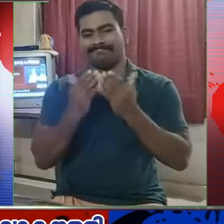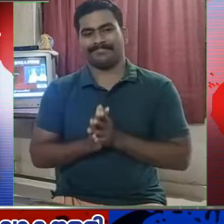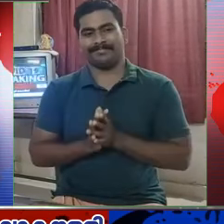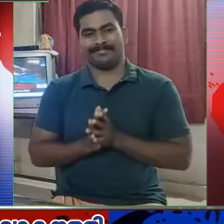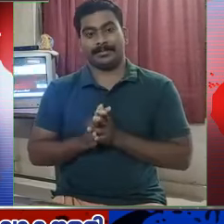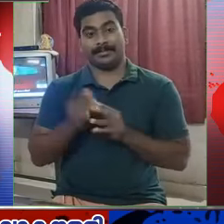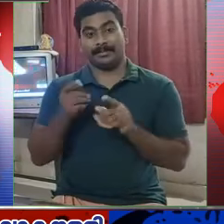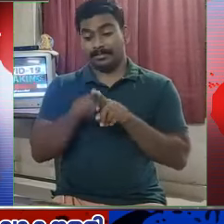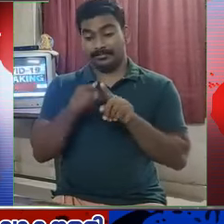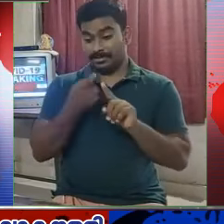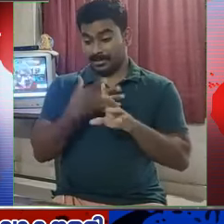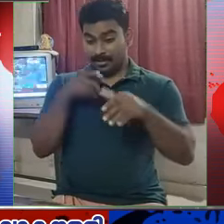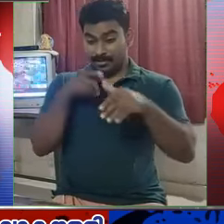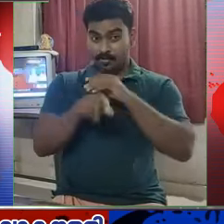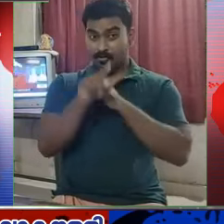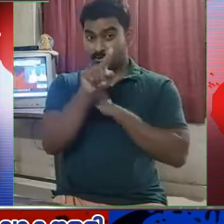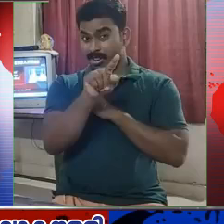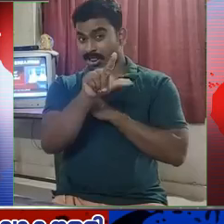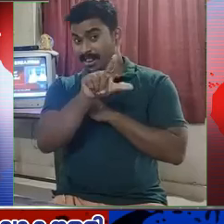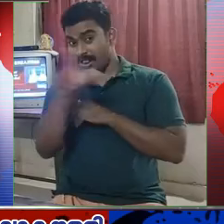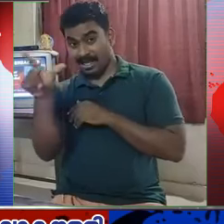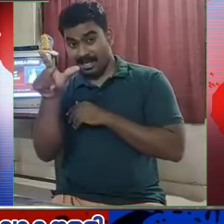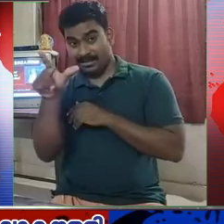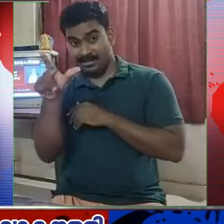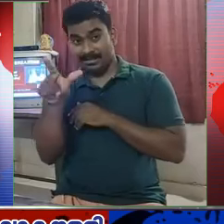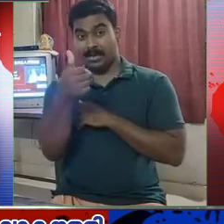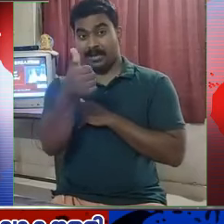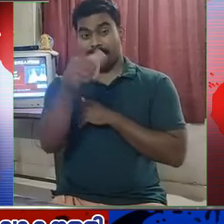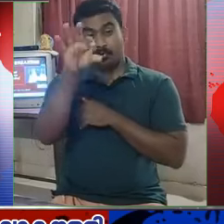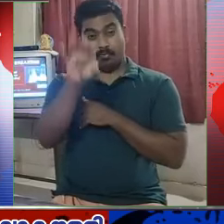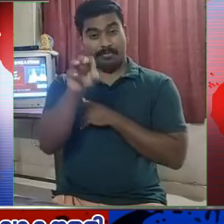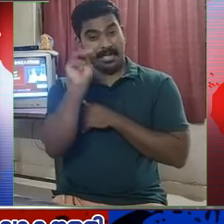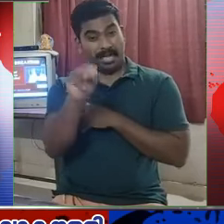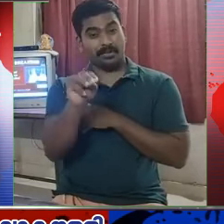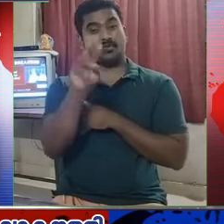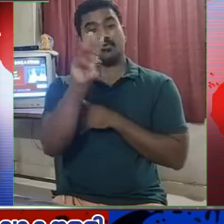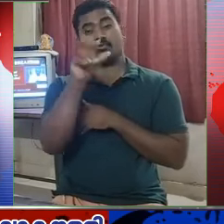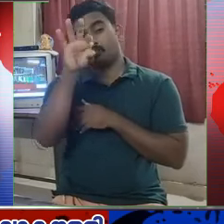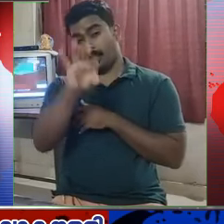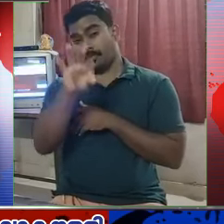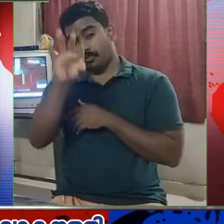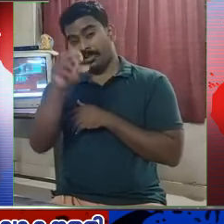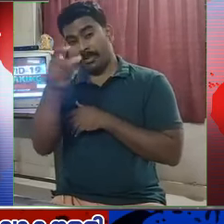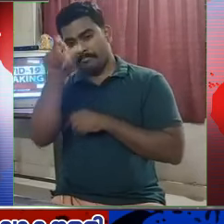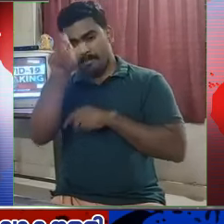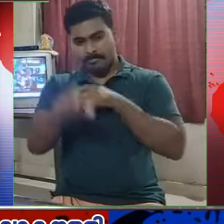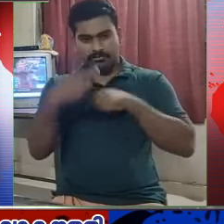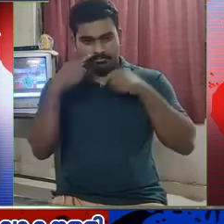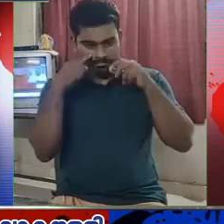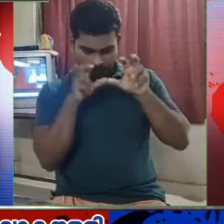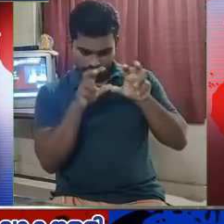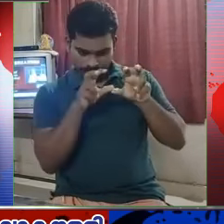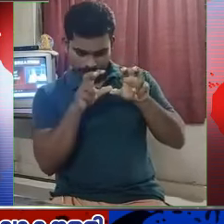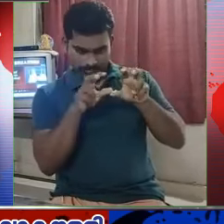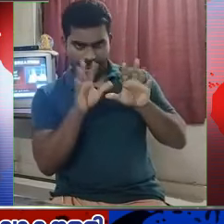നമ്മുടെ ആരോഗ്യ സംവിധാനത്തിൻ്റെയും ആരോഗ്യ പ്രവർത്തകരുടെയും